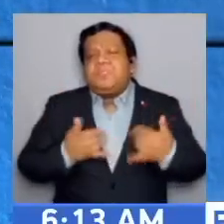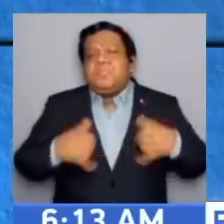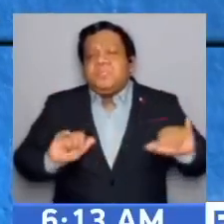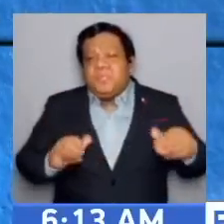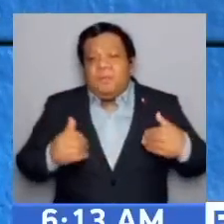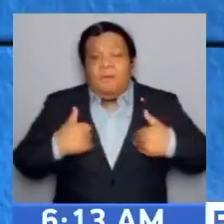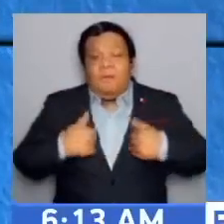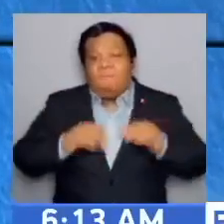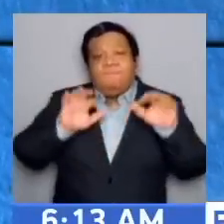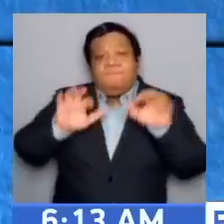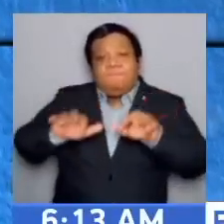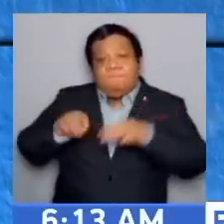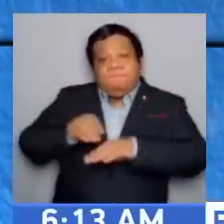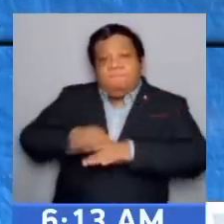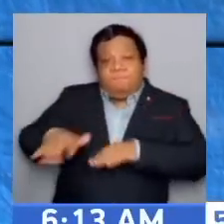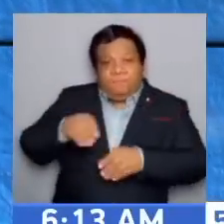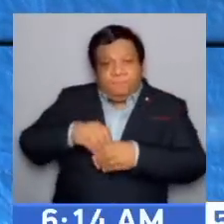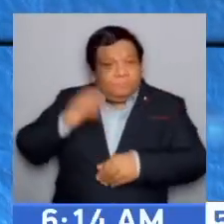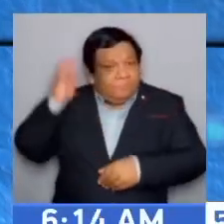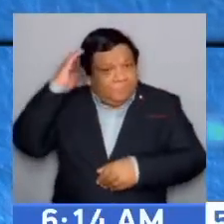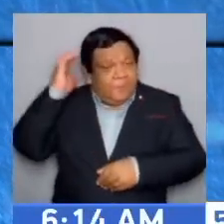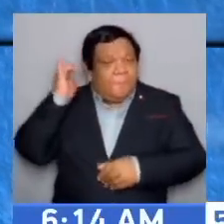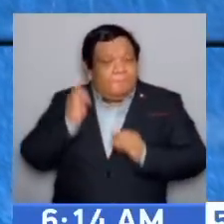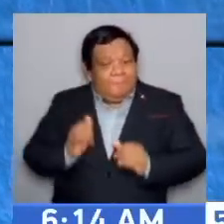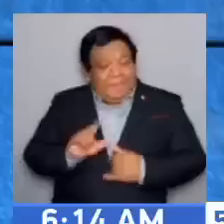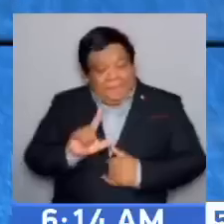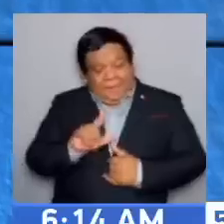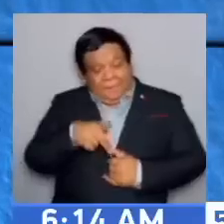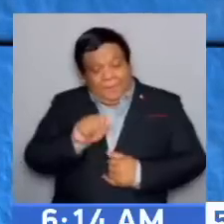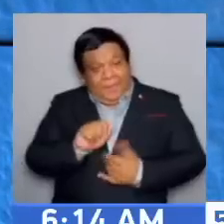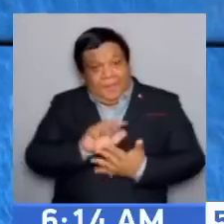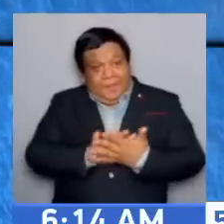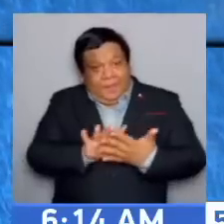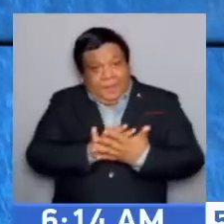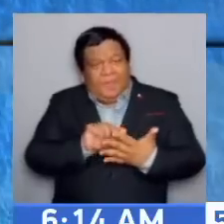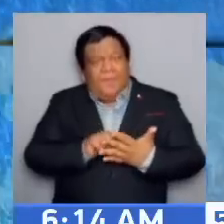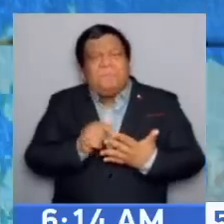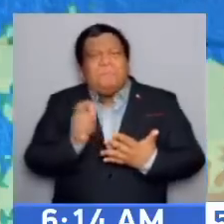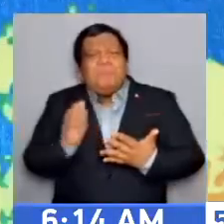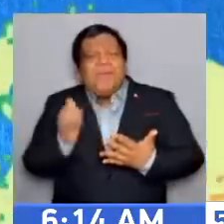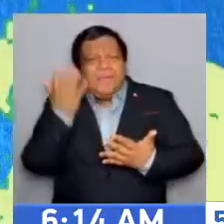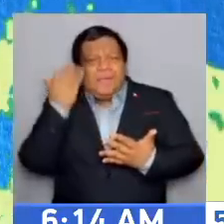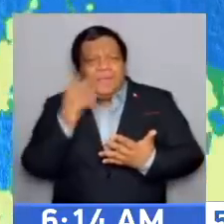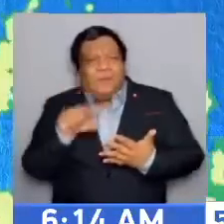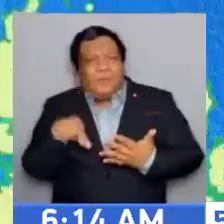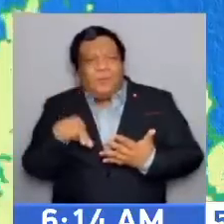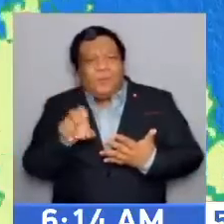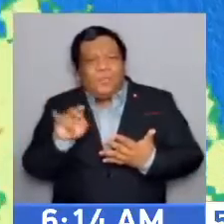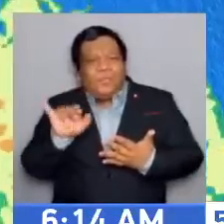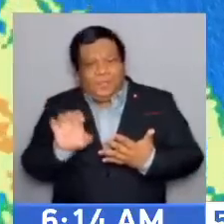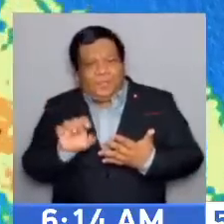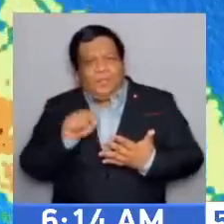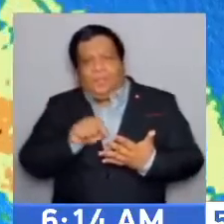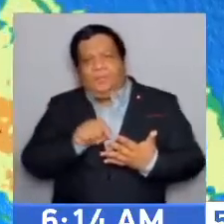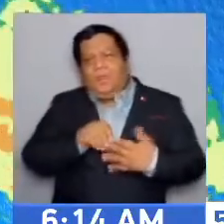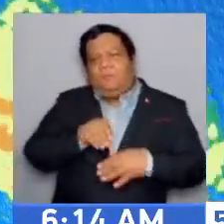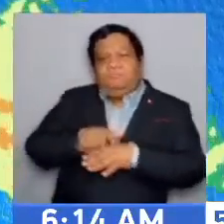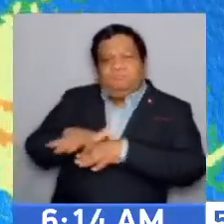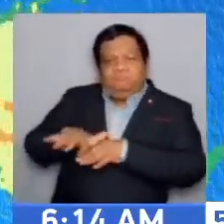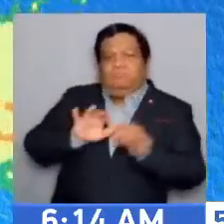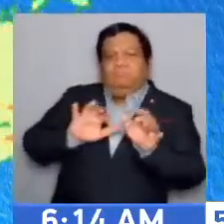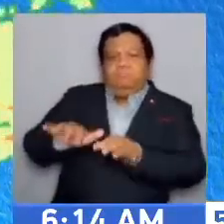ang low pressure area na dating Bagyong Queenie. Mga local thunderstorm naman ang mararanasan sa iba pang panig ng